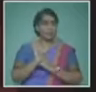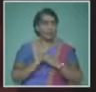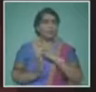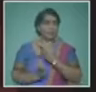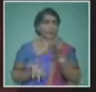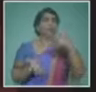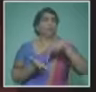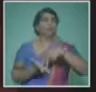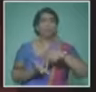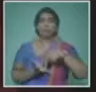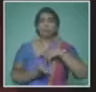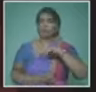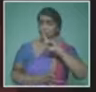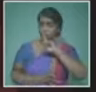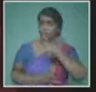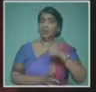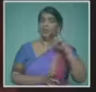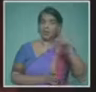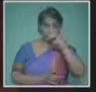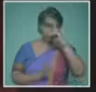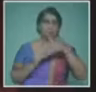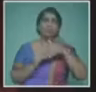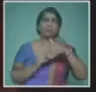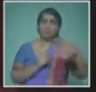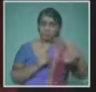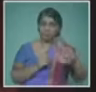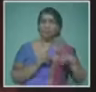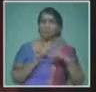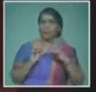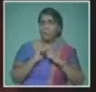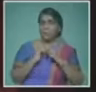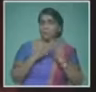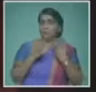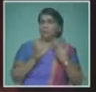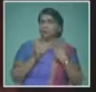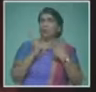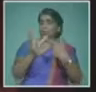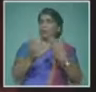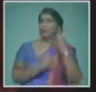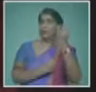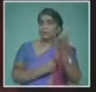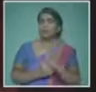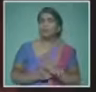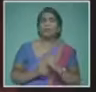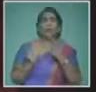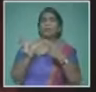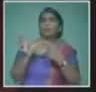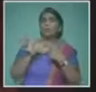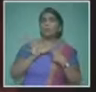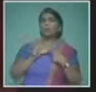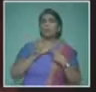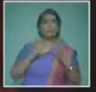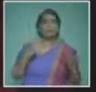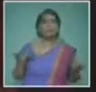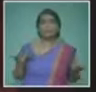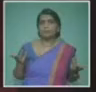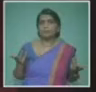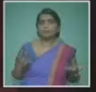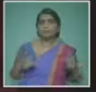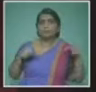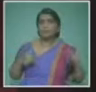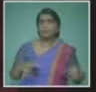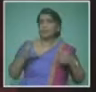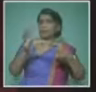කිව්වා ඒ සතියෙම මේ මට උත්තර දෙනවයි කියලා. කිසිම උත්තරයක් ලැබුණේ නැහැ. අද දවසේ උත්තරෙත්